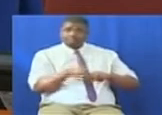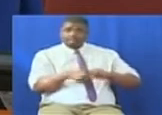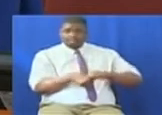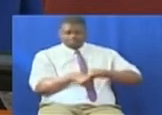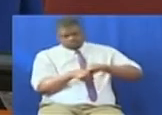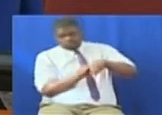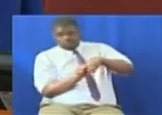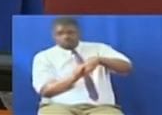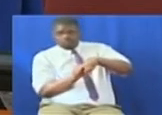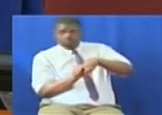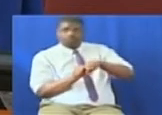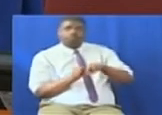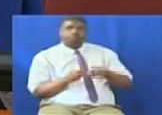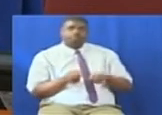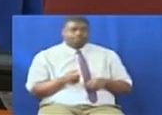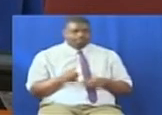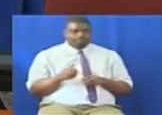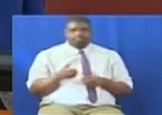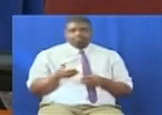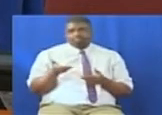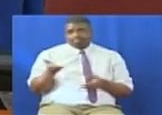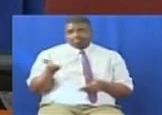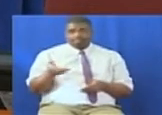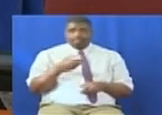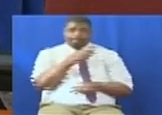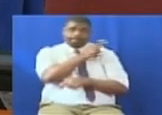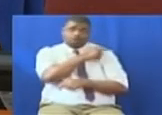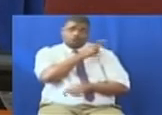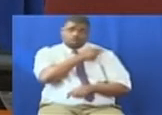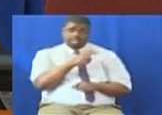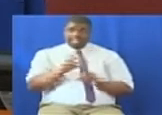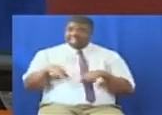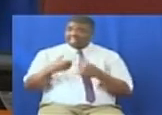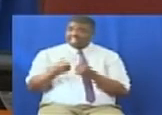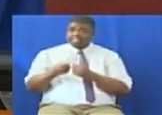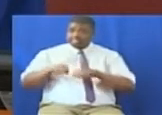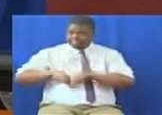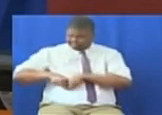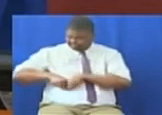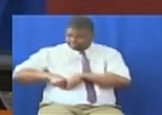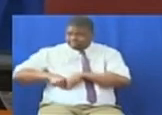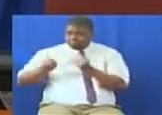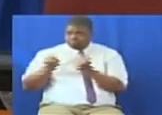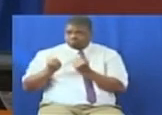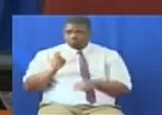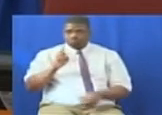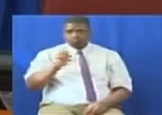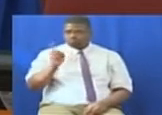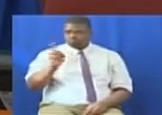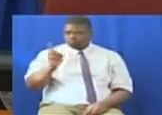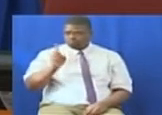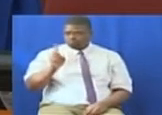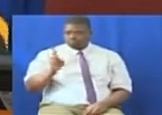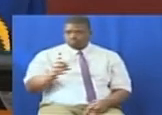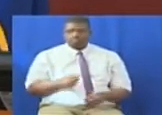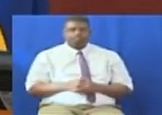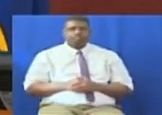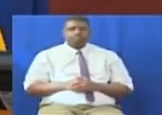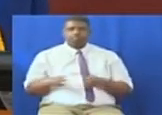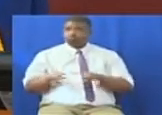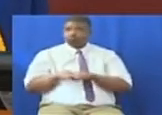ukafyatuka au kitu cha namna hiyo, lakini sio kuna kuvunjika kwa mfupa, hapana.